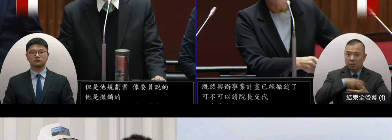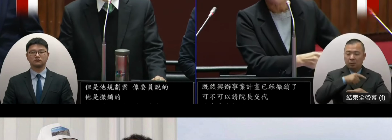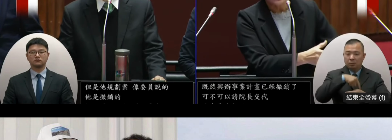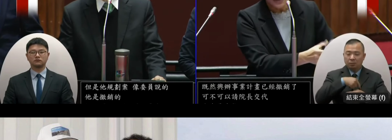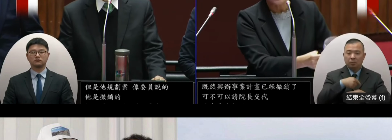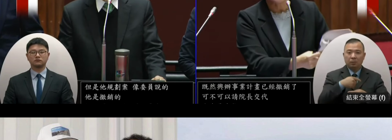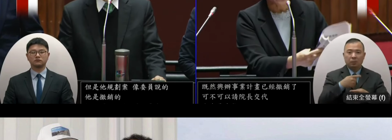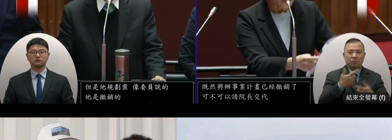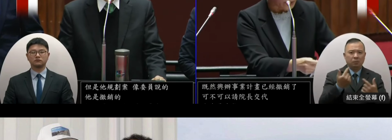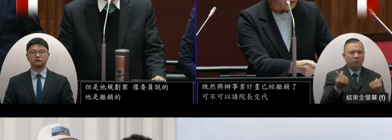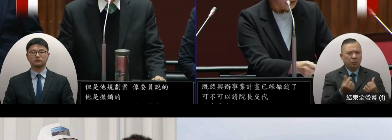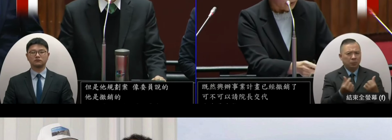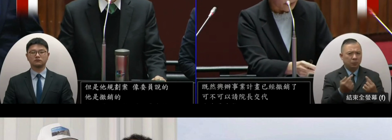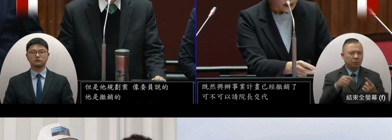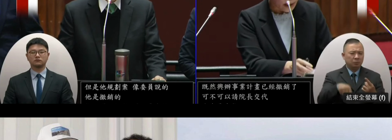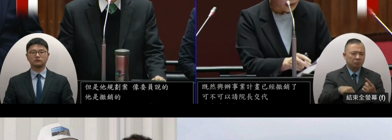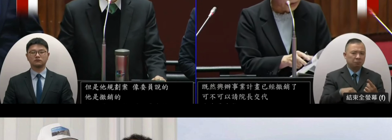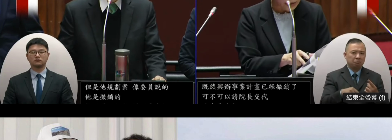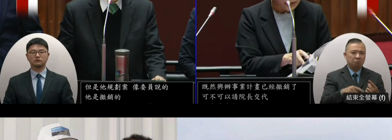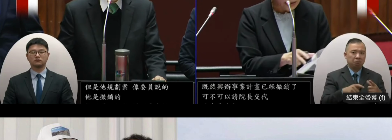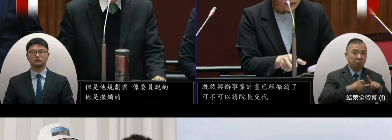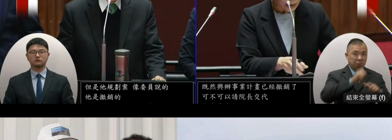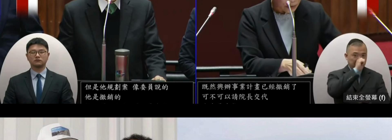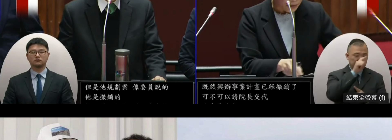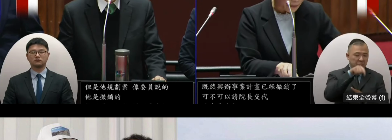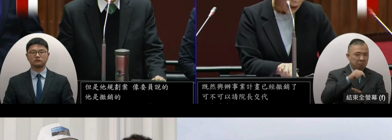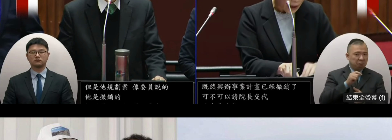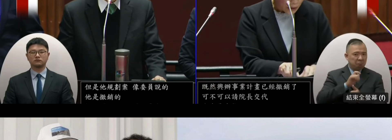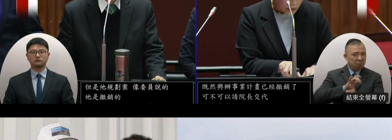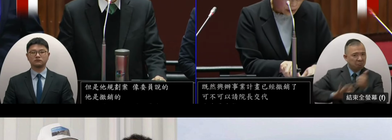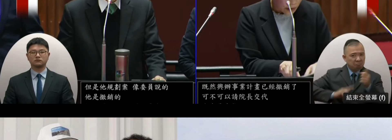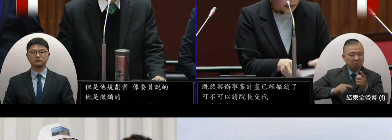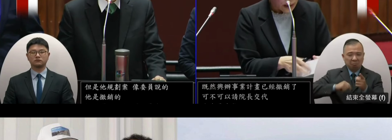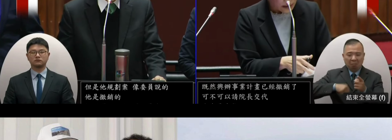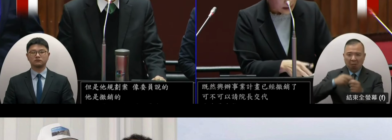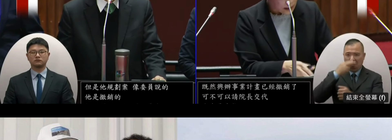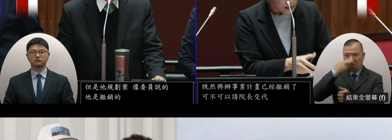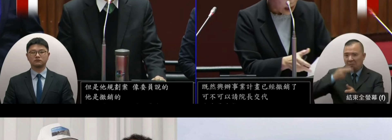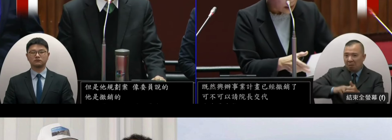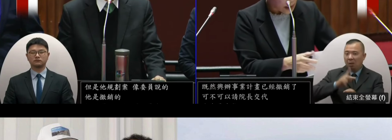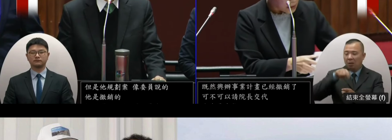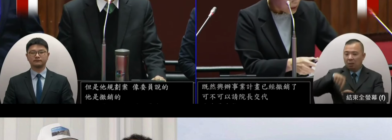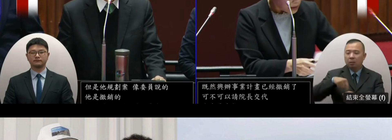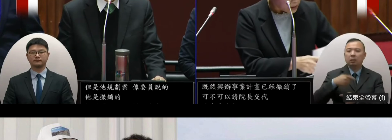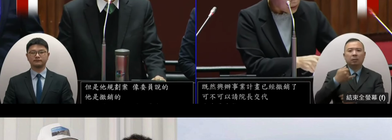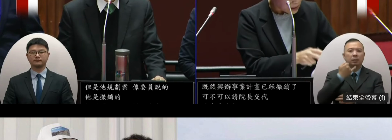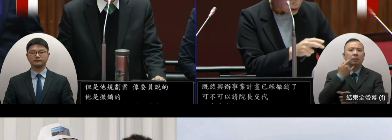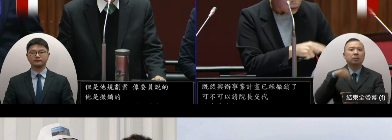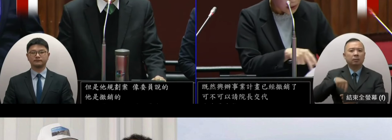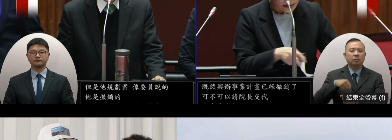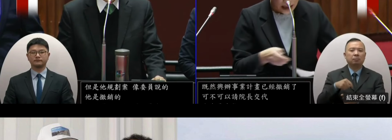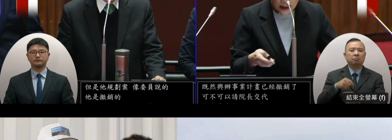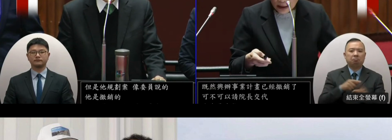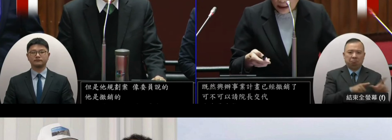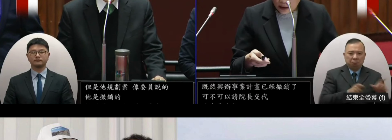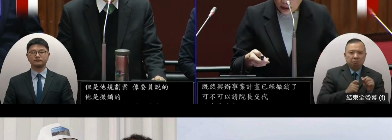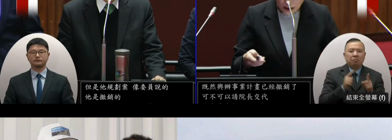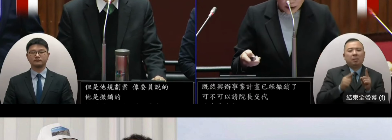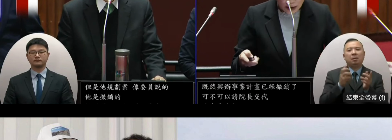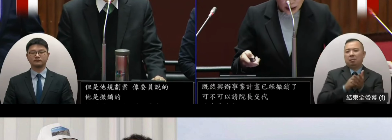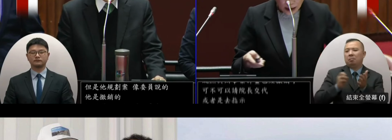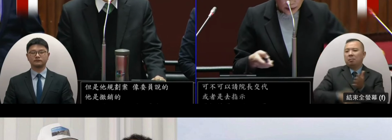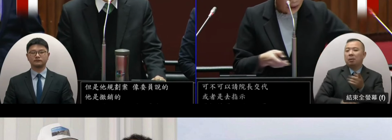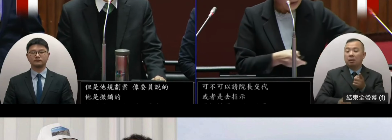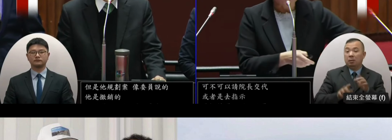会危害的部分，我们可以用行政程序法去撤销。那现在就是请院长能